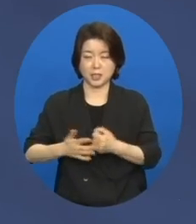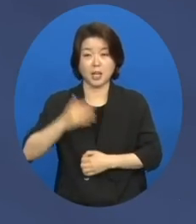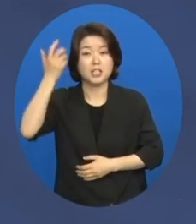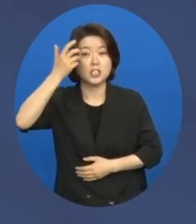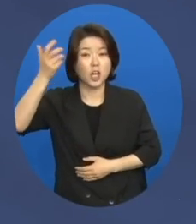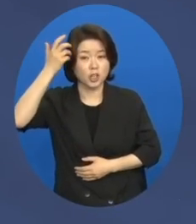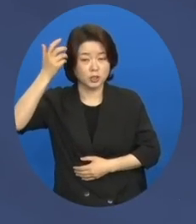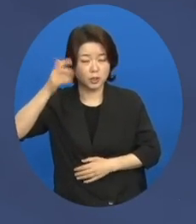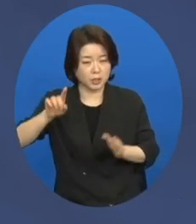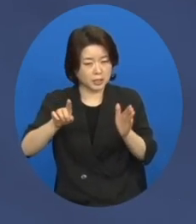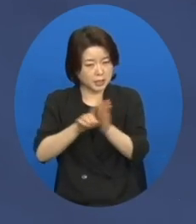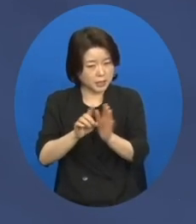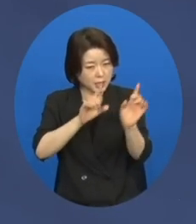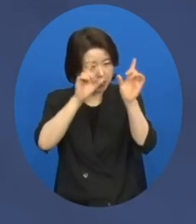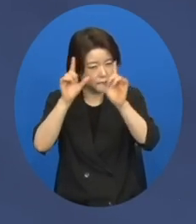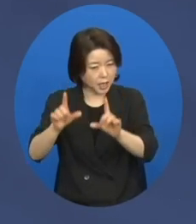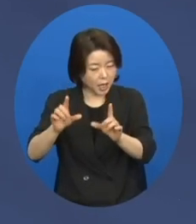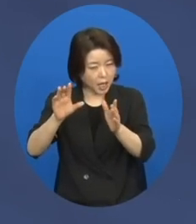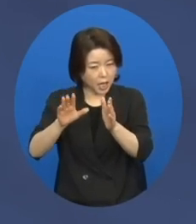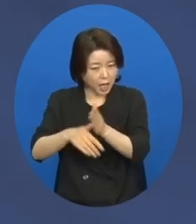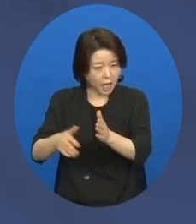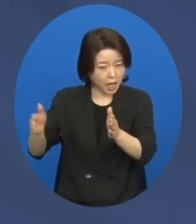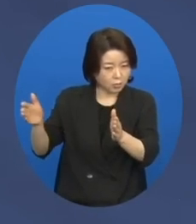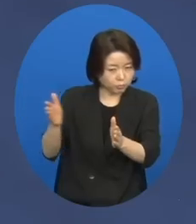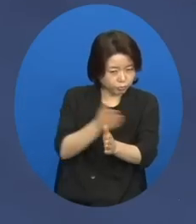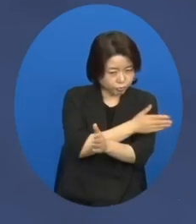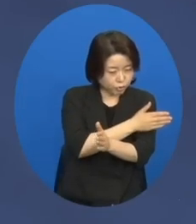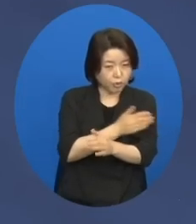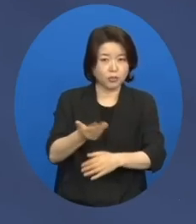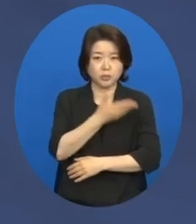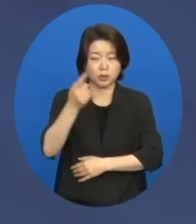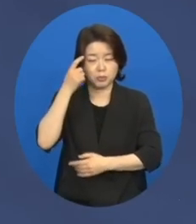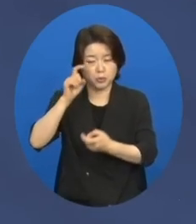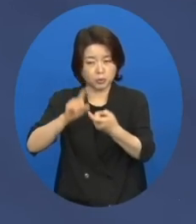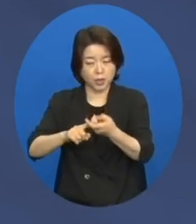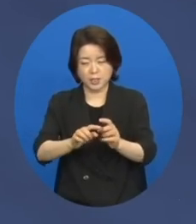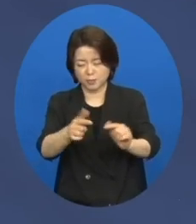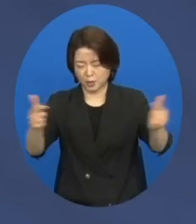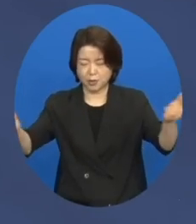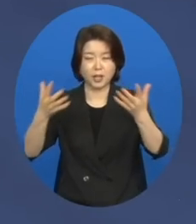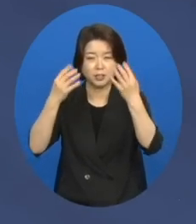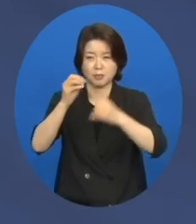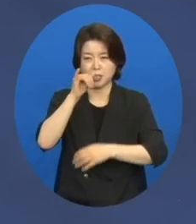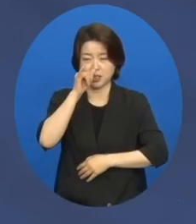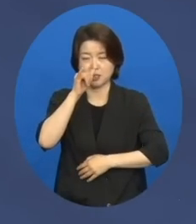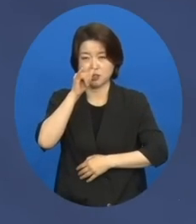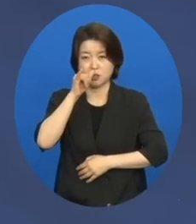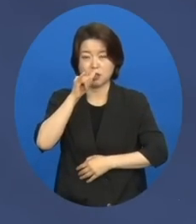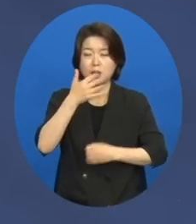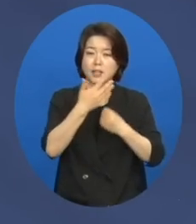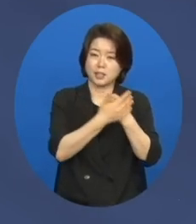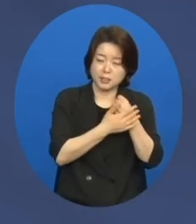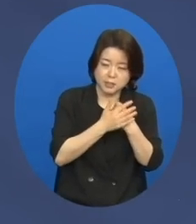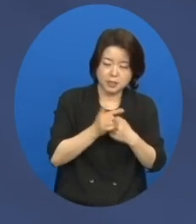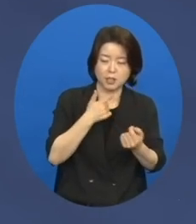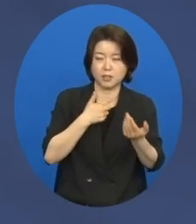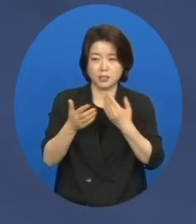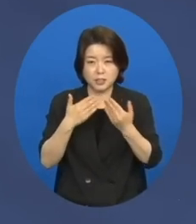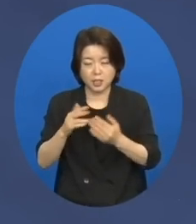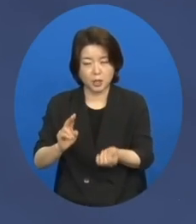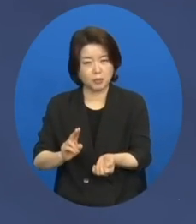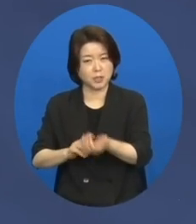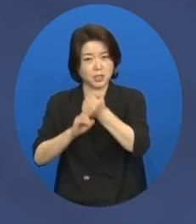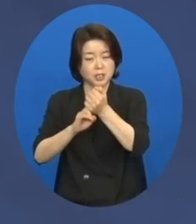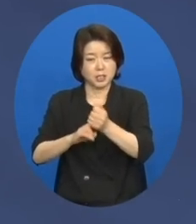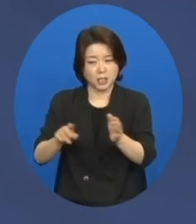영적인 신앙생활을 시작하고 난 뒤에 여러분이 관심을 갖는 여러 가지 관심이 많죠. 은사다, 체험이다,